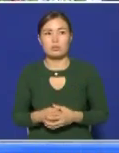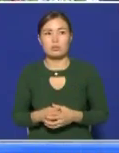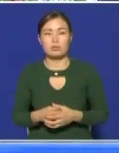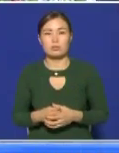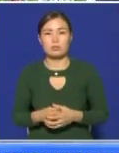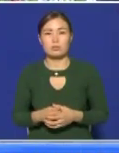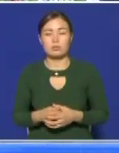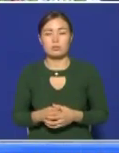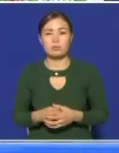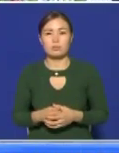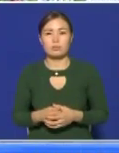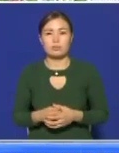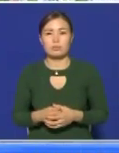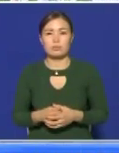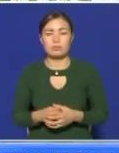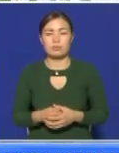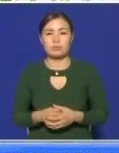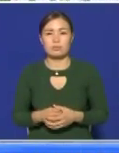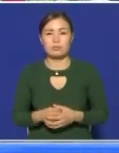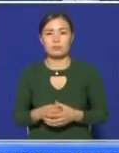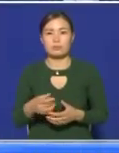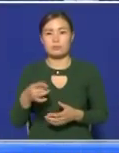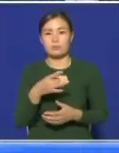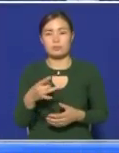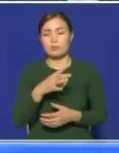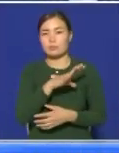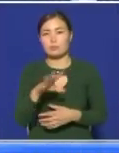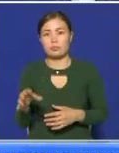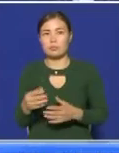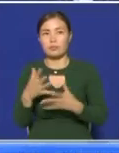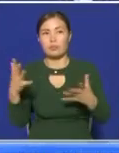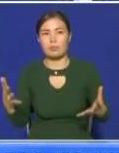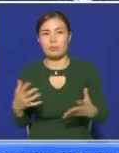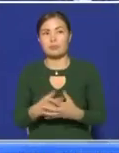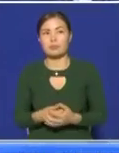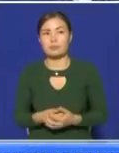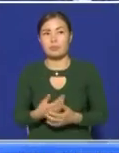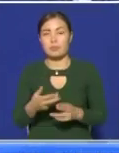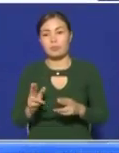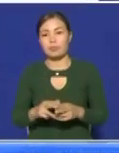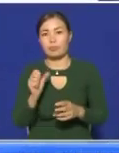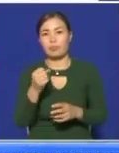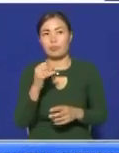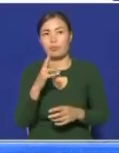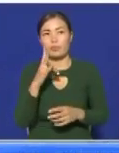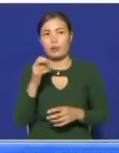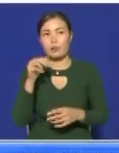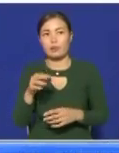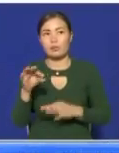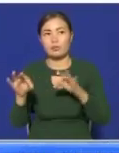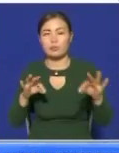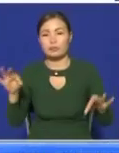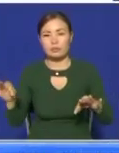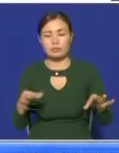балаларына әлеуметтік лифт жасауымыз керек деген ойдан туған Айқанат деген жоба. Осы Айқанат деген жобаның